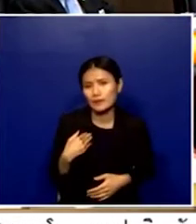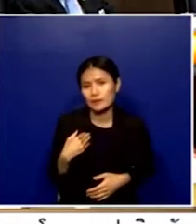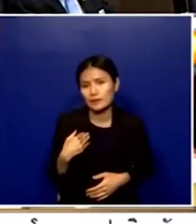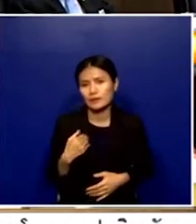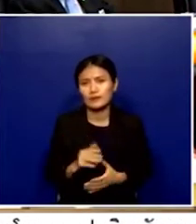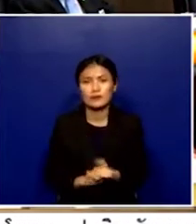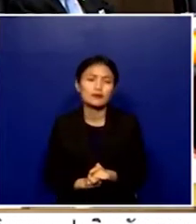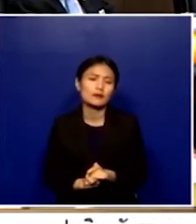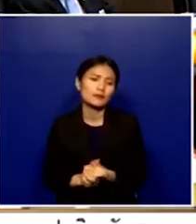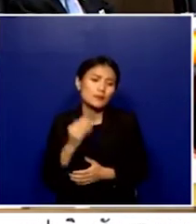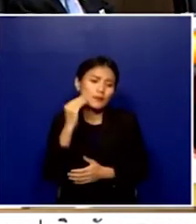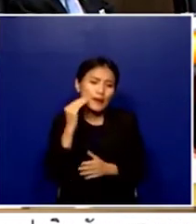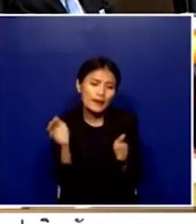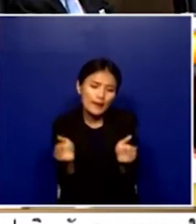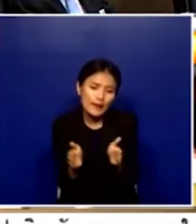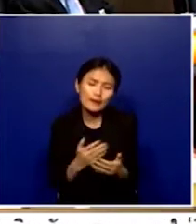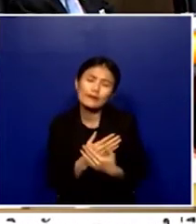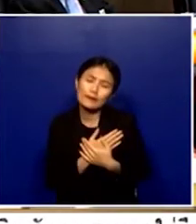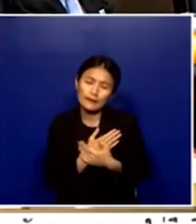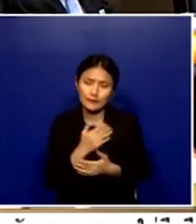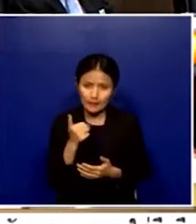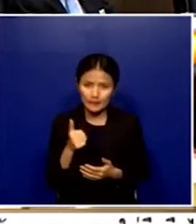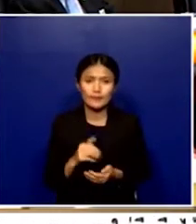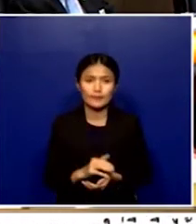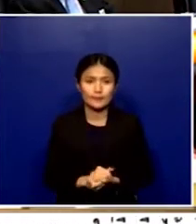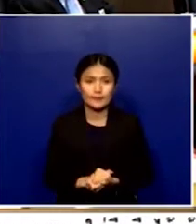าก็รกได้ใช่ไค่ะ